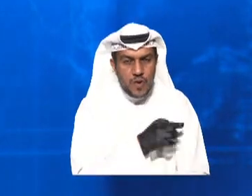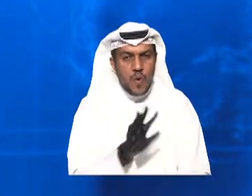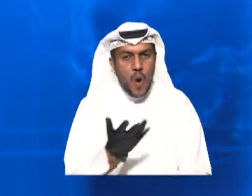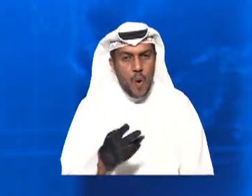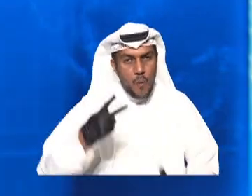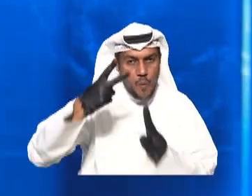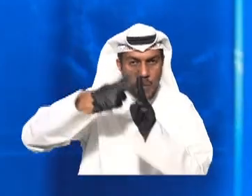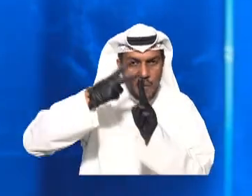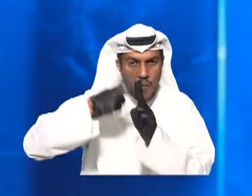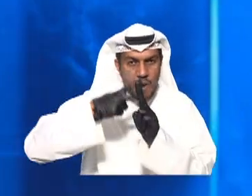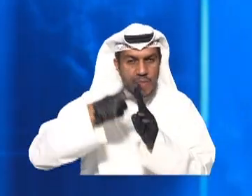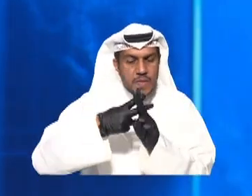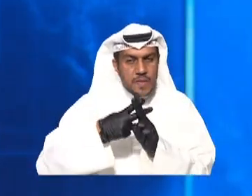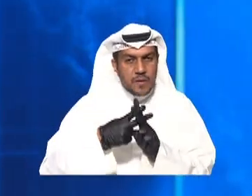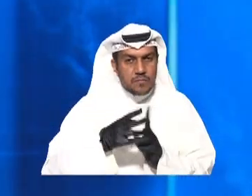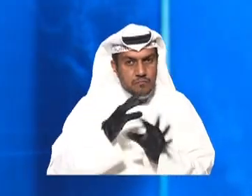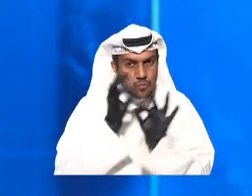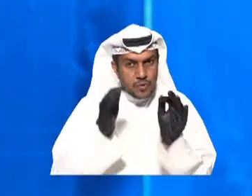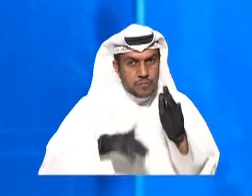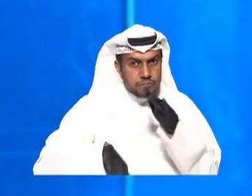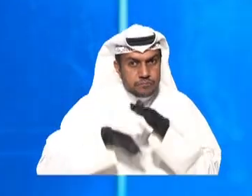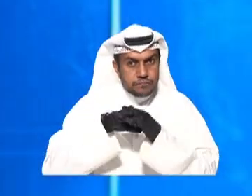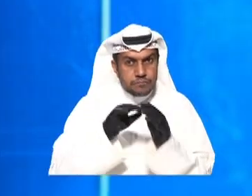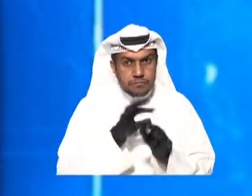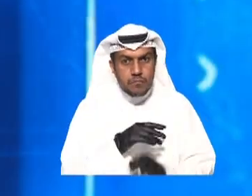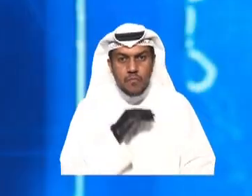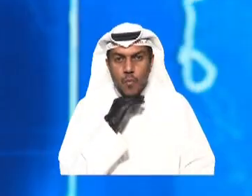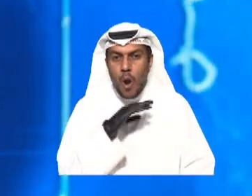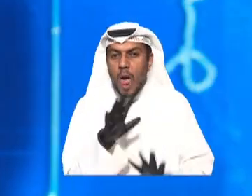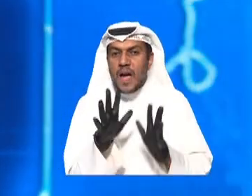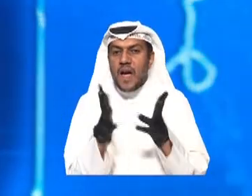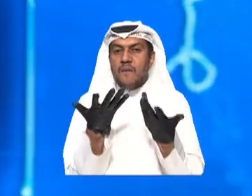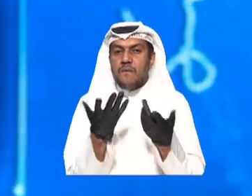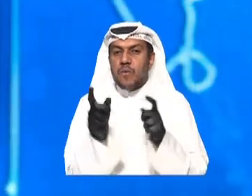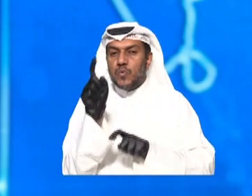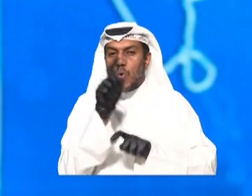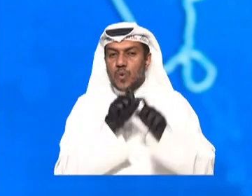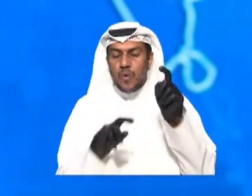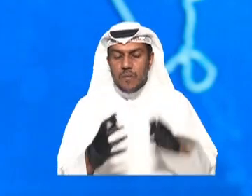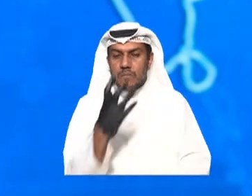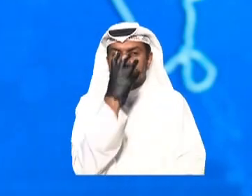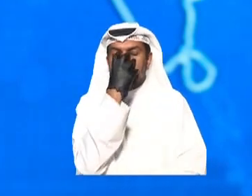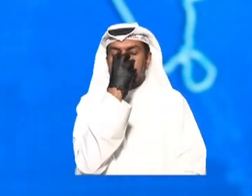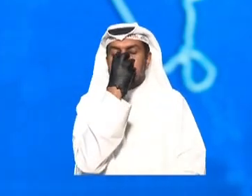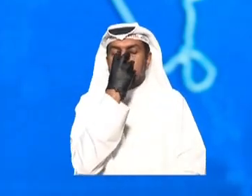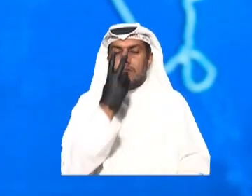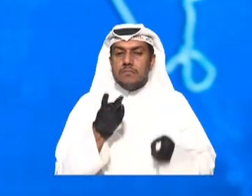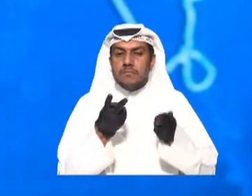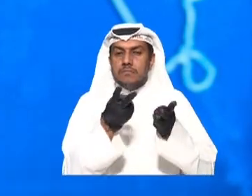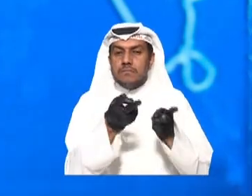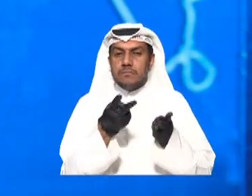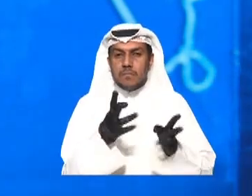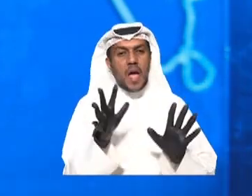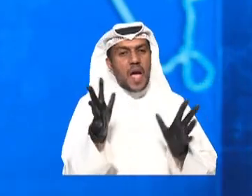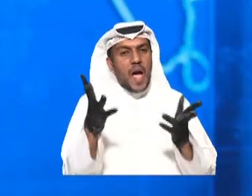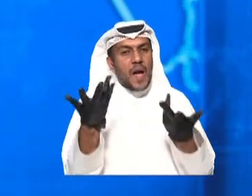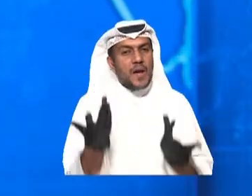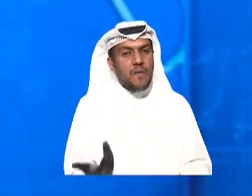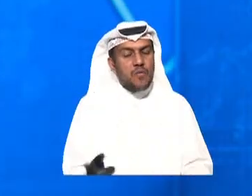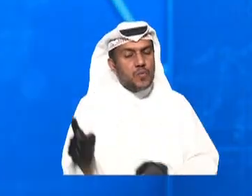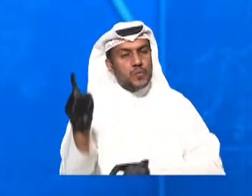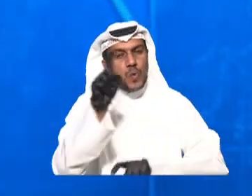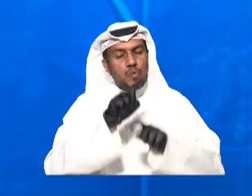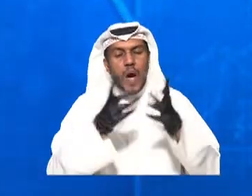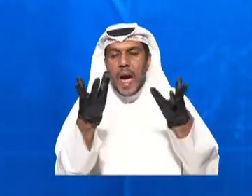بهذه المرافق، وكذلك السعة السريرية ووحدات العناية المركزة للمستشفيات والمراكز الصحية.